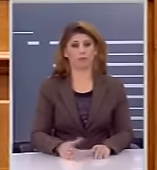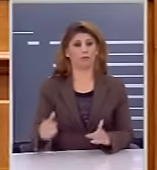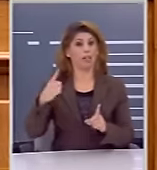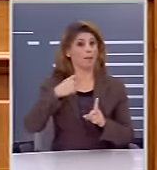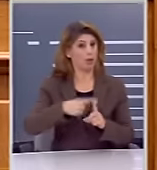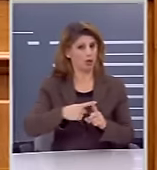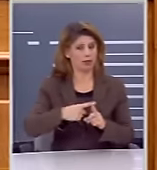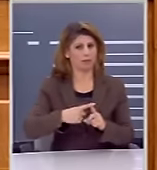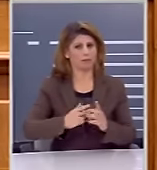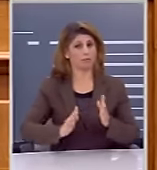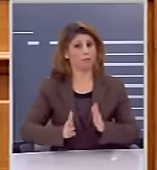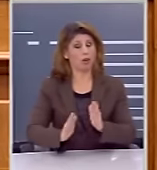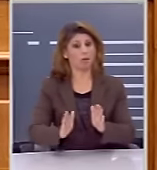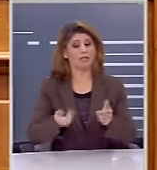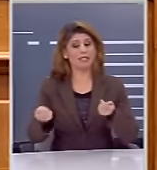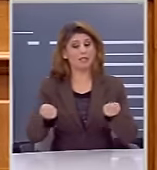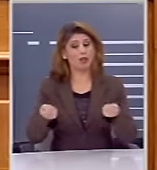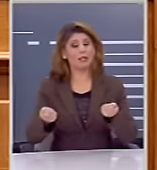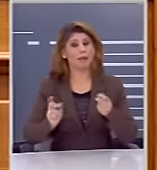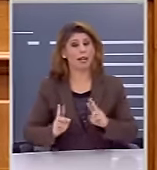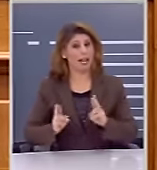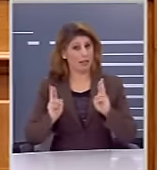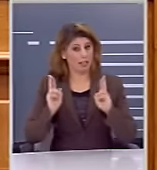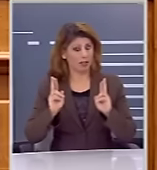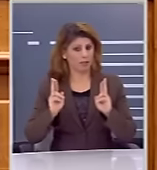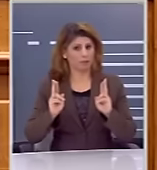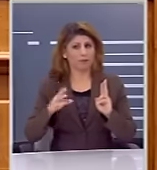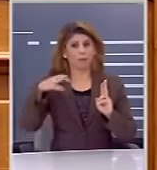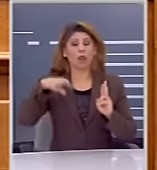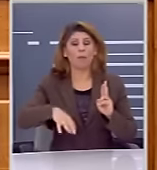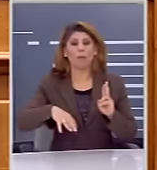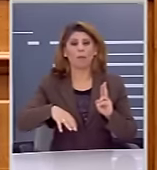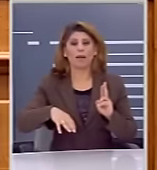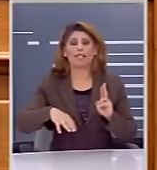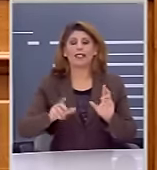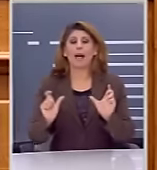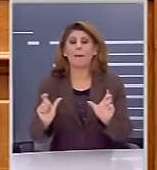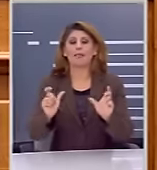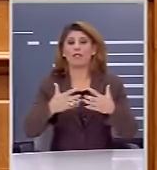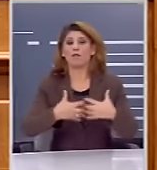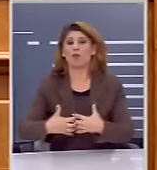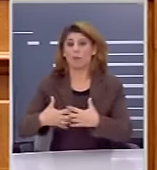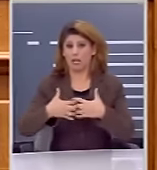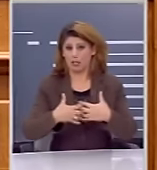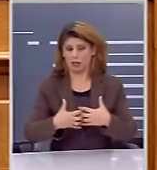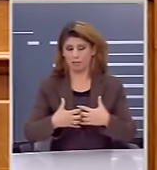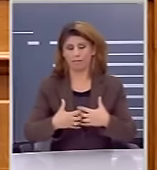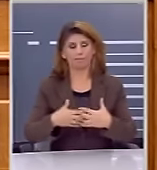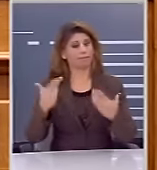Επιπροσθέτως, προχωρήσαμε σε συντονισμένες ενέργειες για τον τομέα της αμυντικής βιομηχανίας.